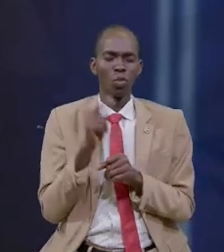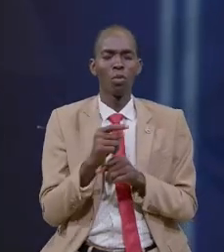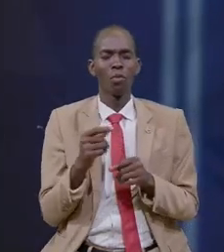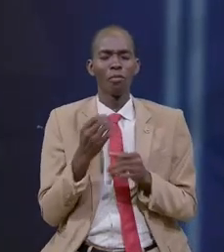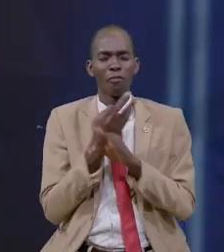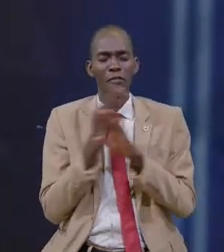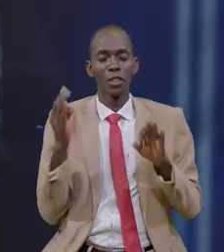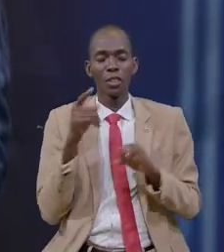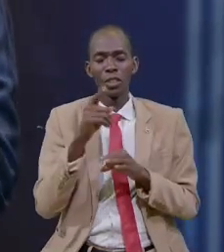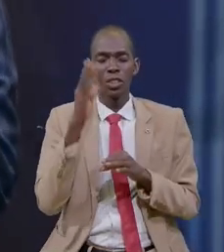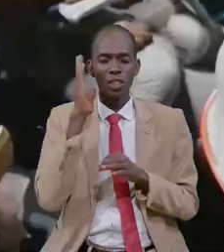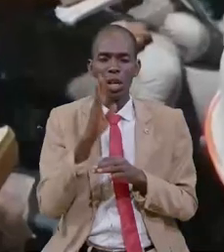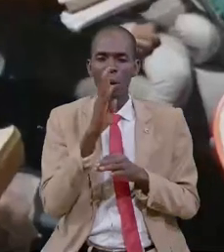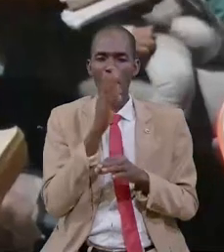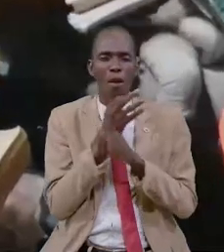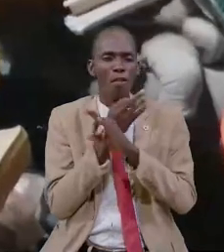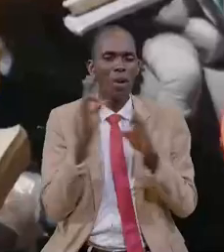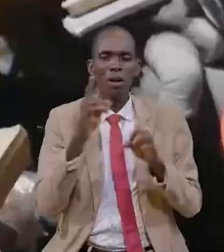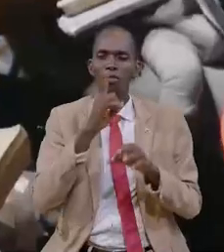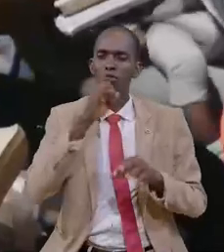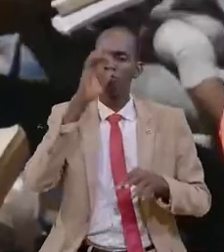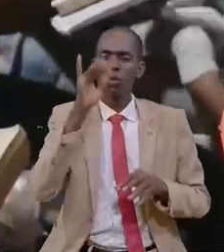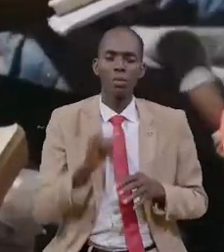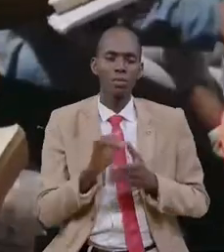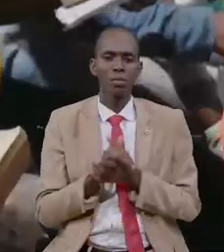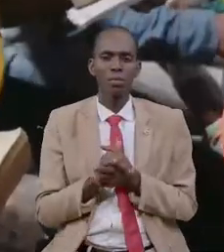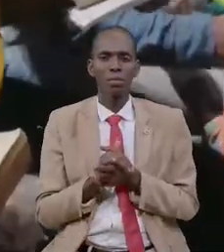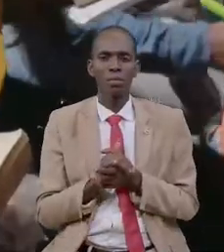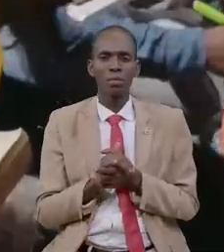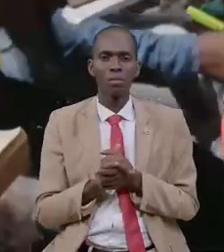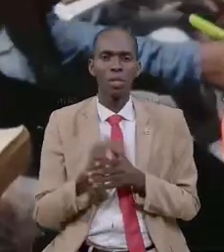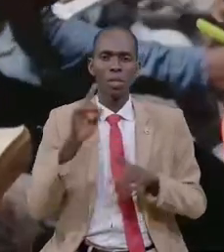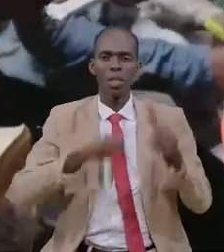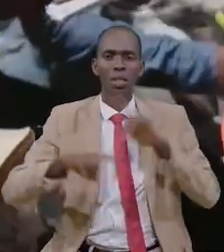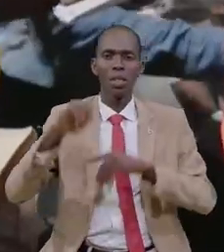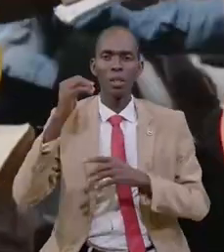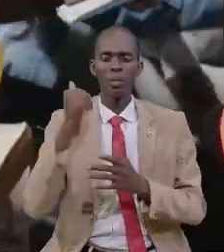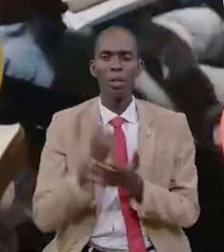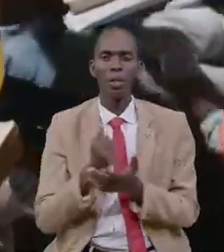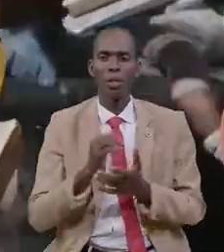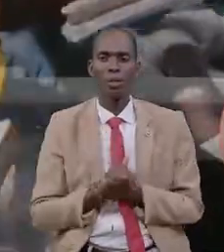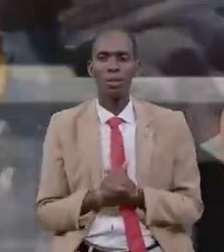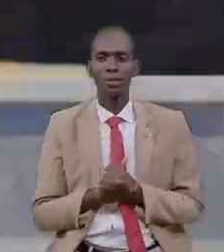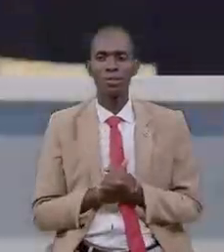Vous serez réellement libre. Crie un bon Amen.